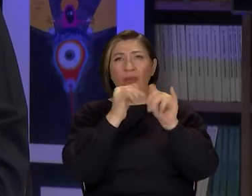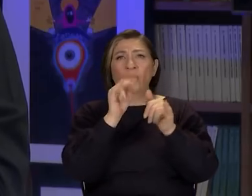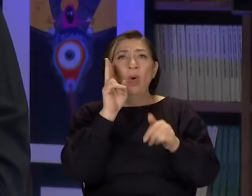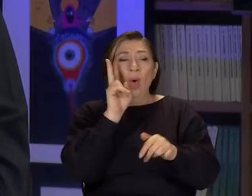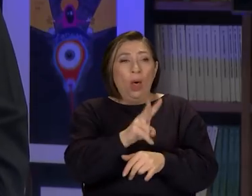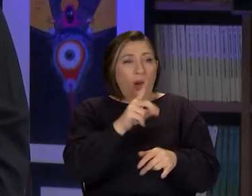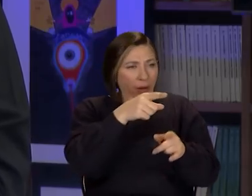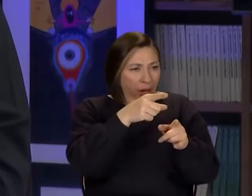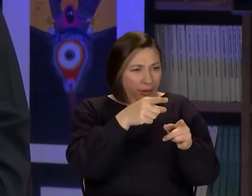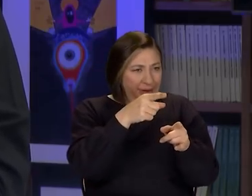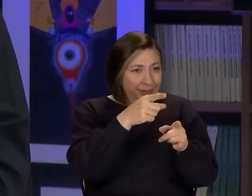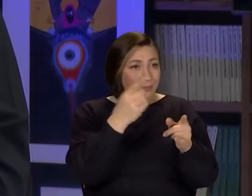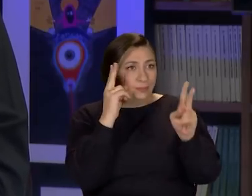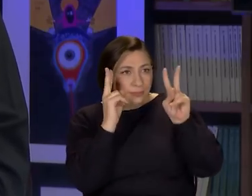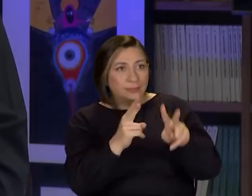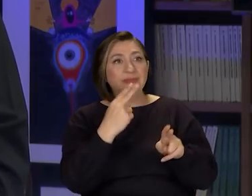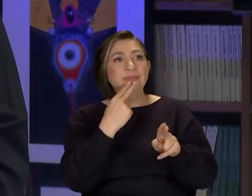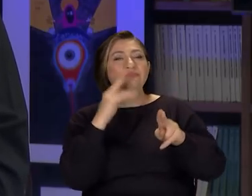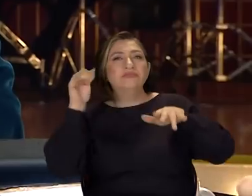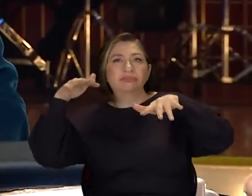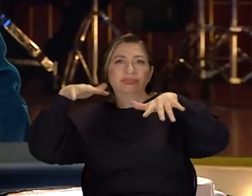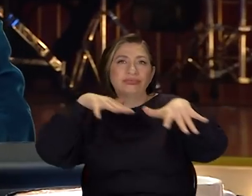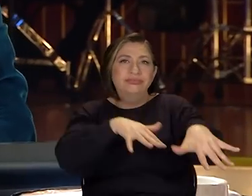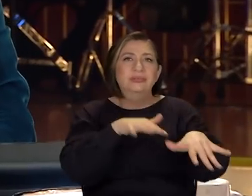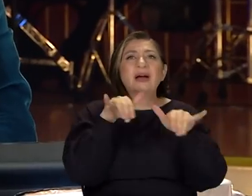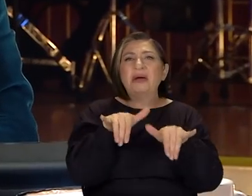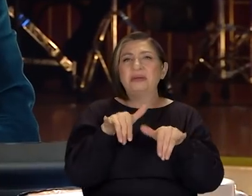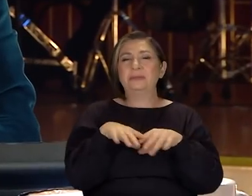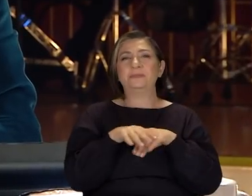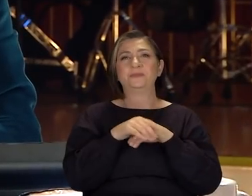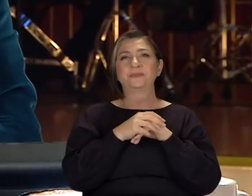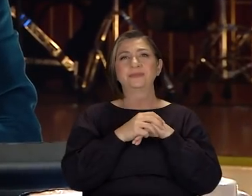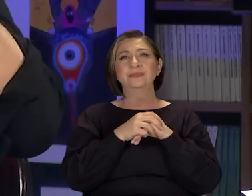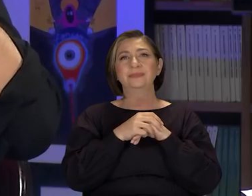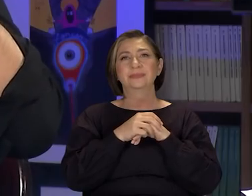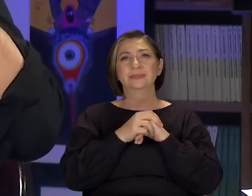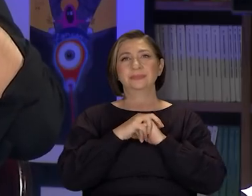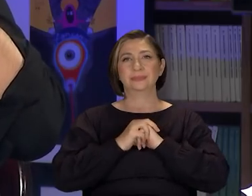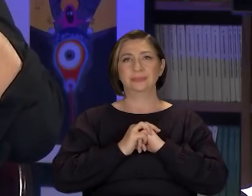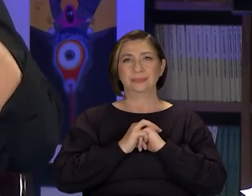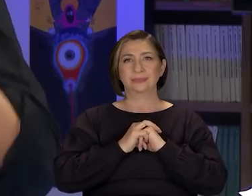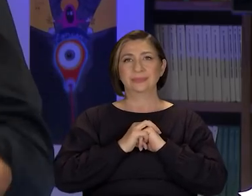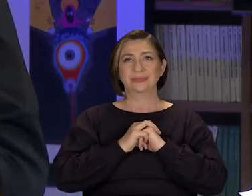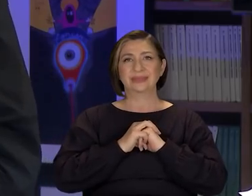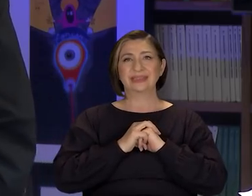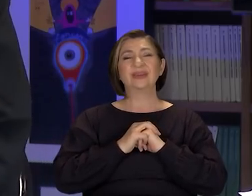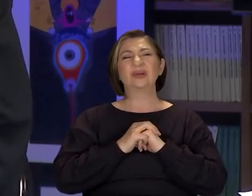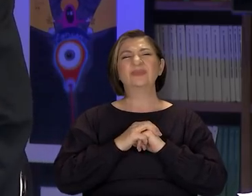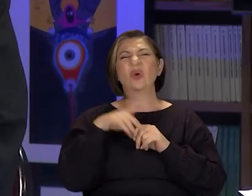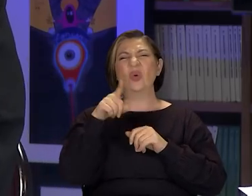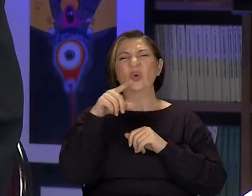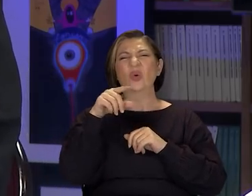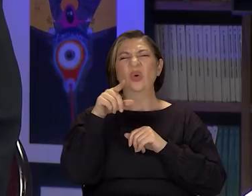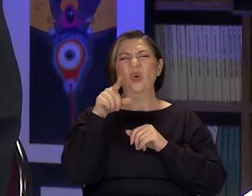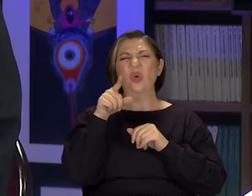tecrübeli isimleri, iyi oyuncuları gören hanımlar zaten gelirdi. Yani ya o kısma ben kendimi